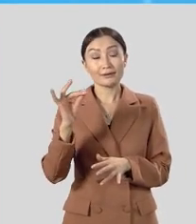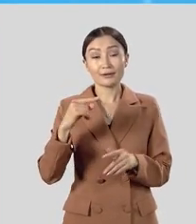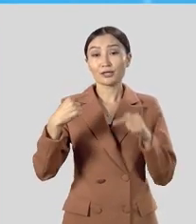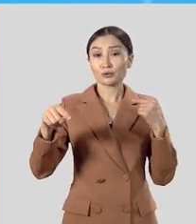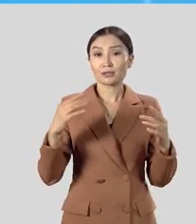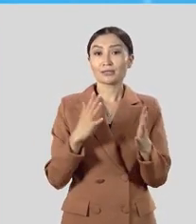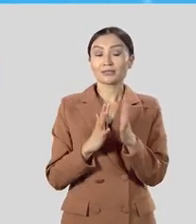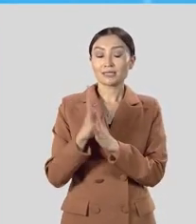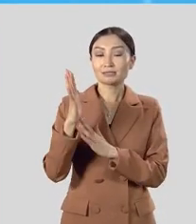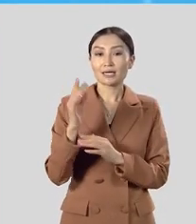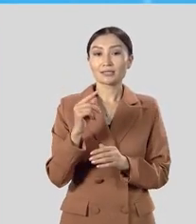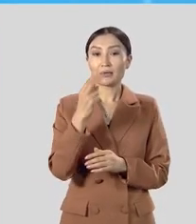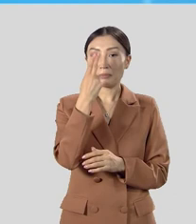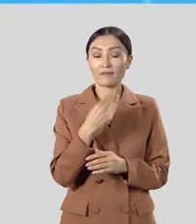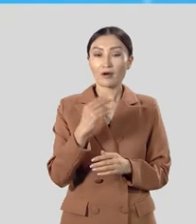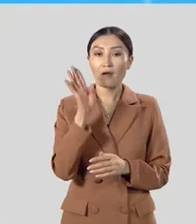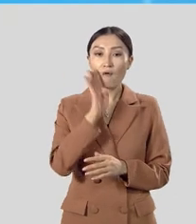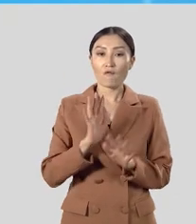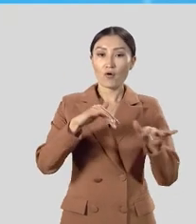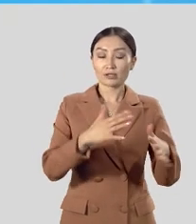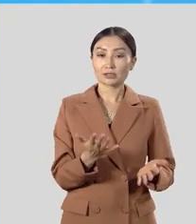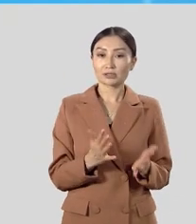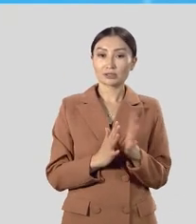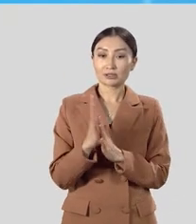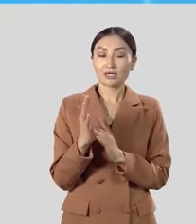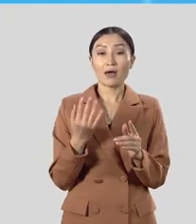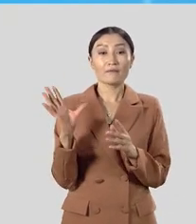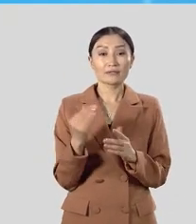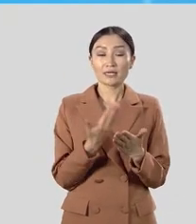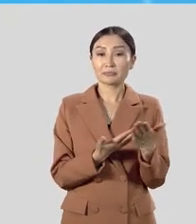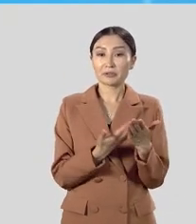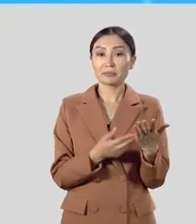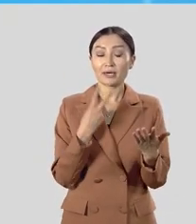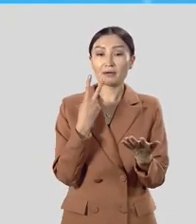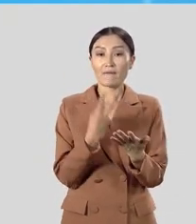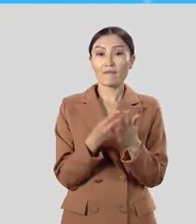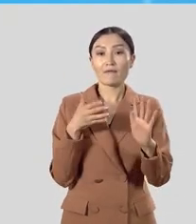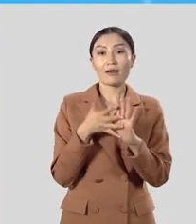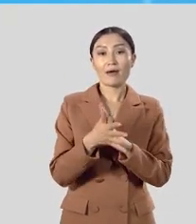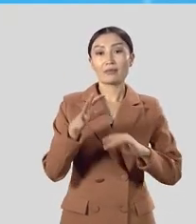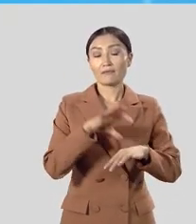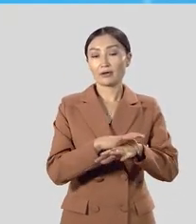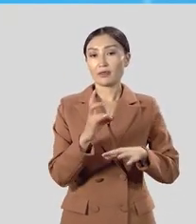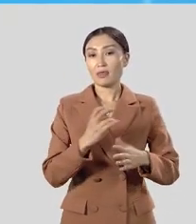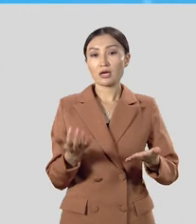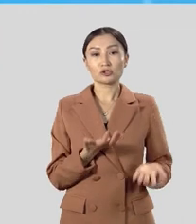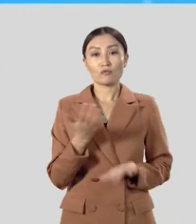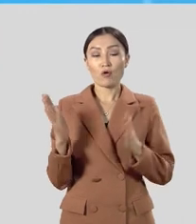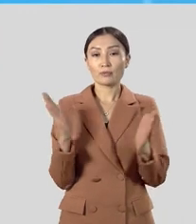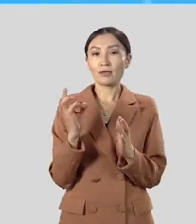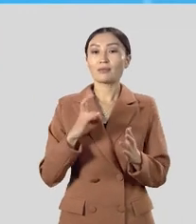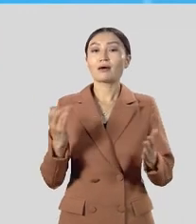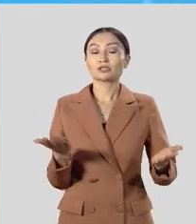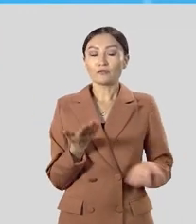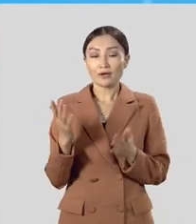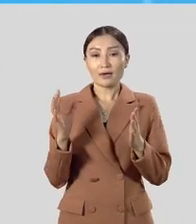приспособленные к жизни в водной среде. Все перечисленные примеры отражают влияние факторов неживой природы на